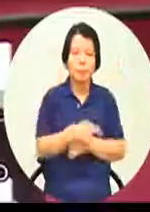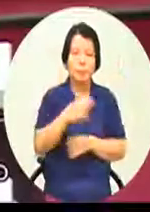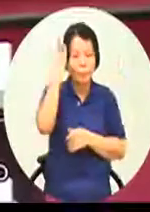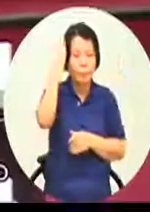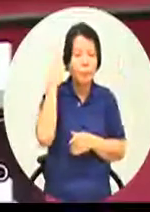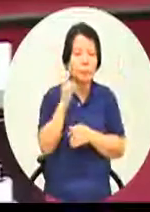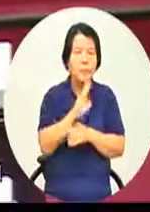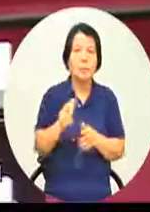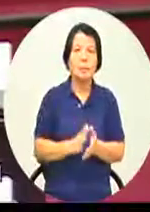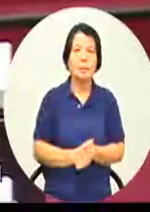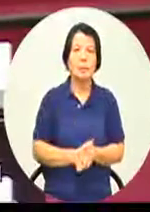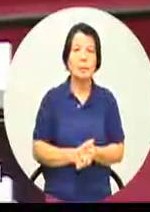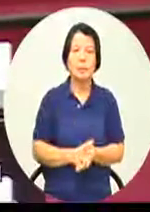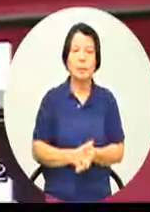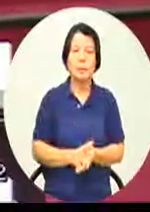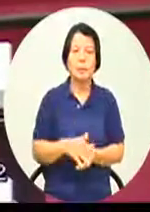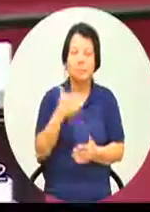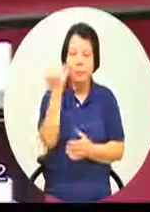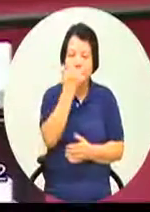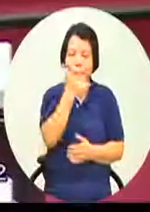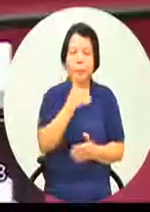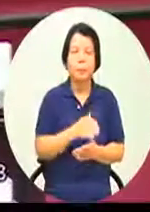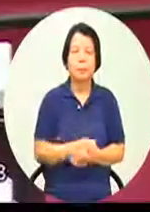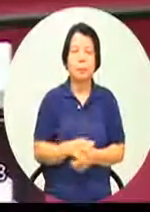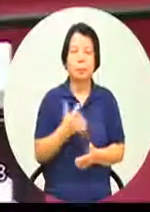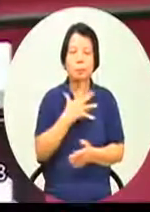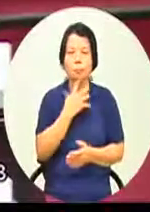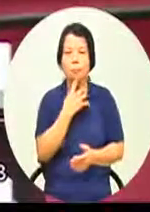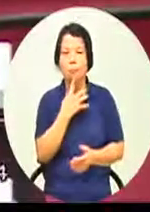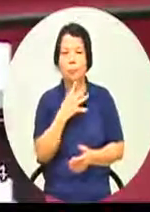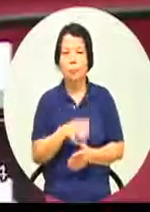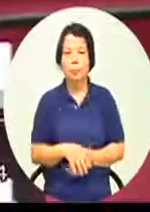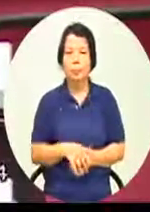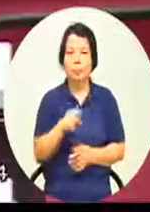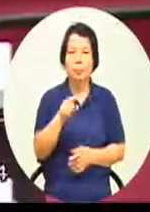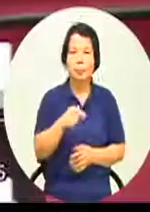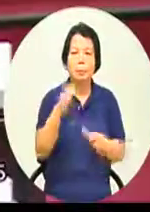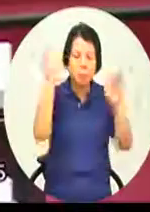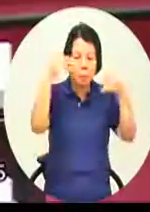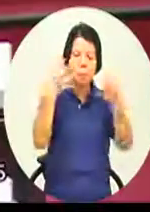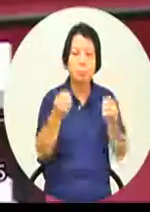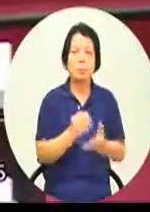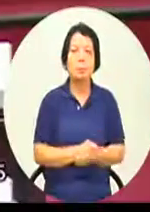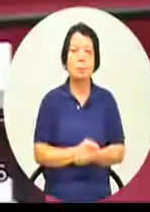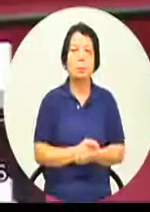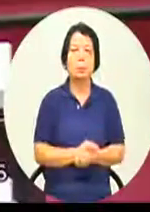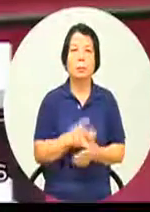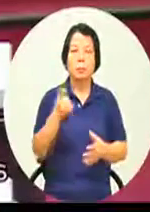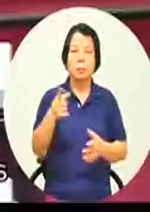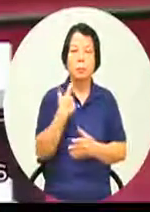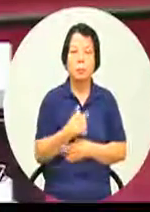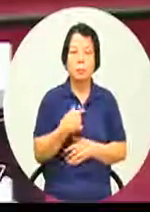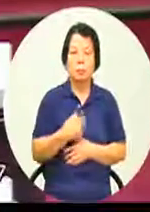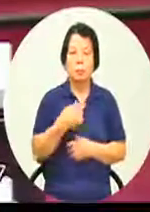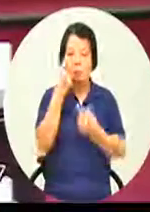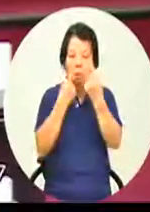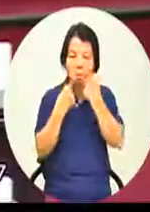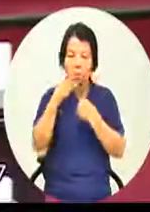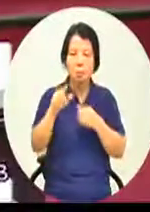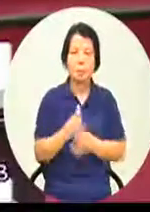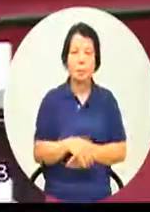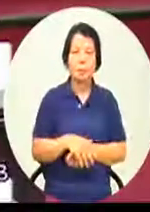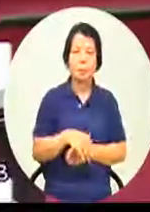突然有一阵子那突然我就奇怪，就比较少看到他，结果他在伤心当中因为他的欧